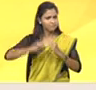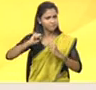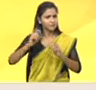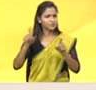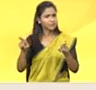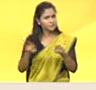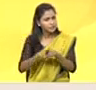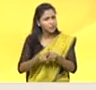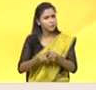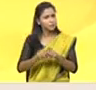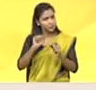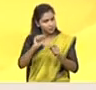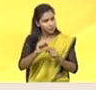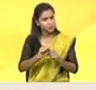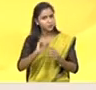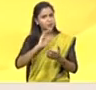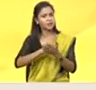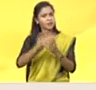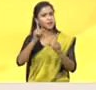भी